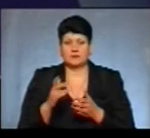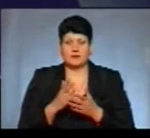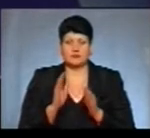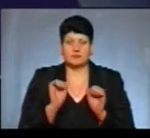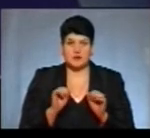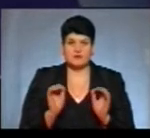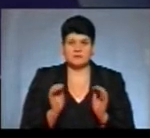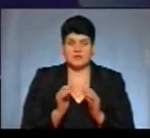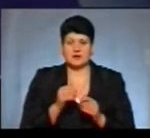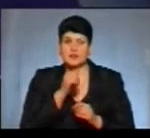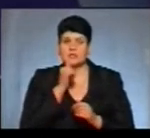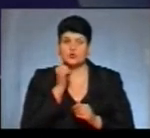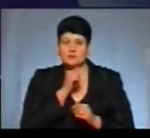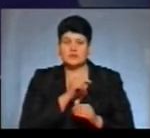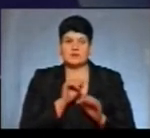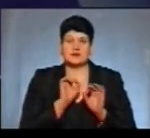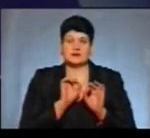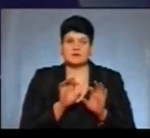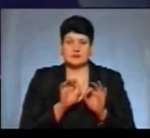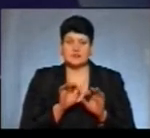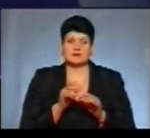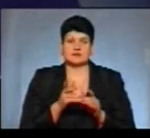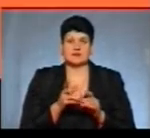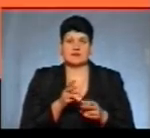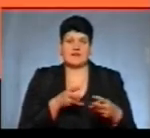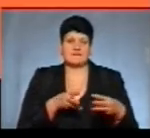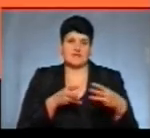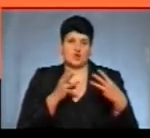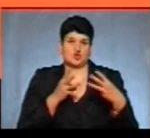зберігати анонімність і свідчити на судовому процесі через відеочат.